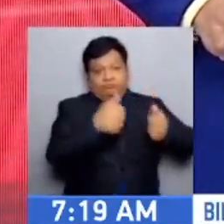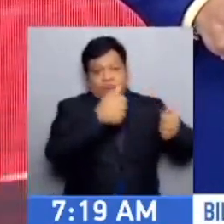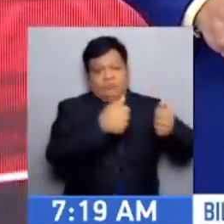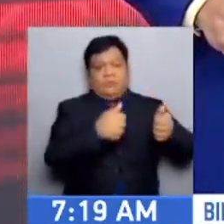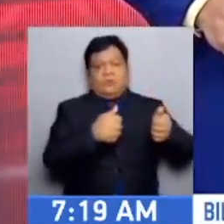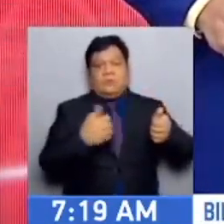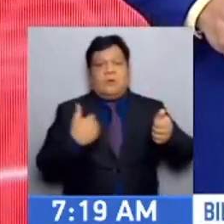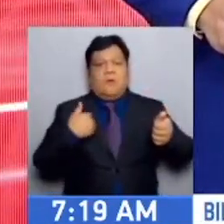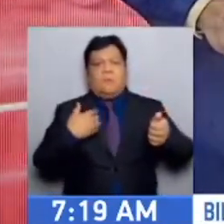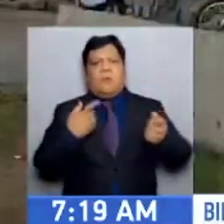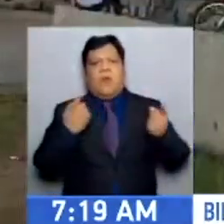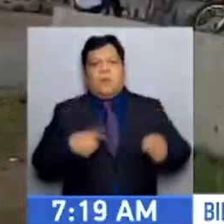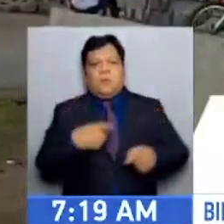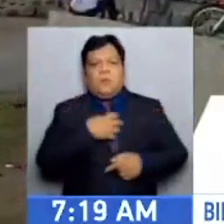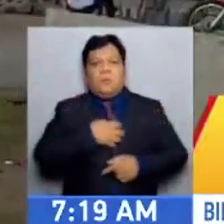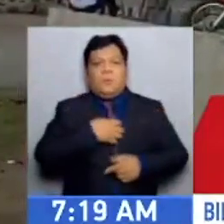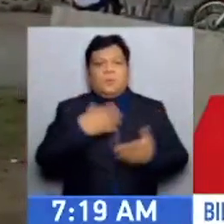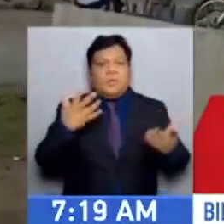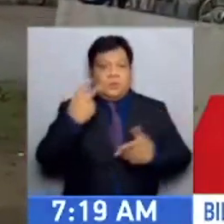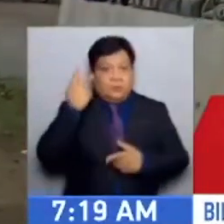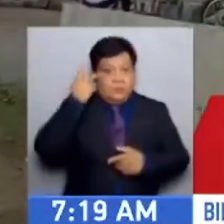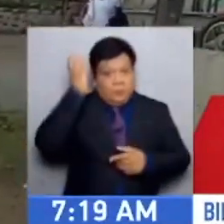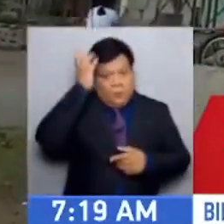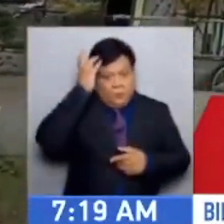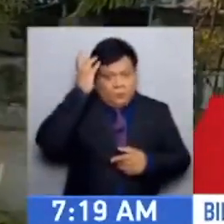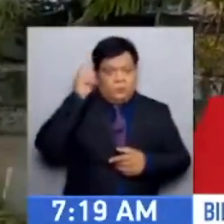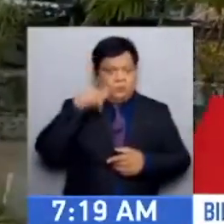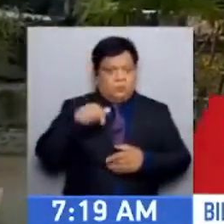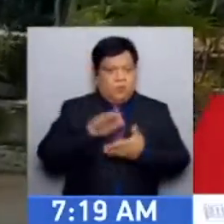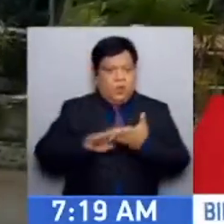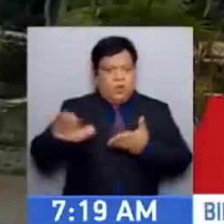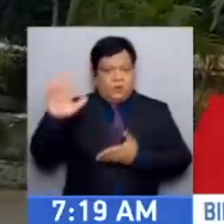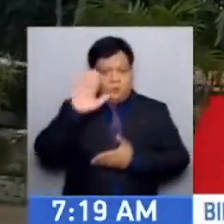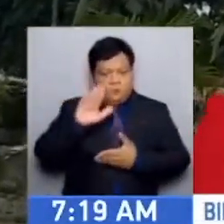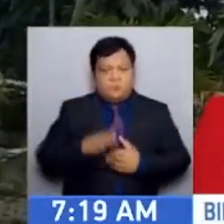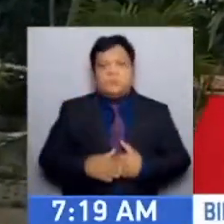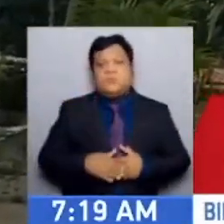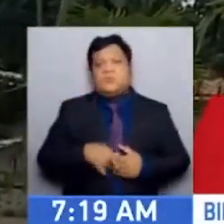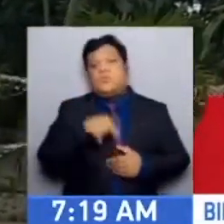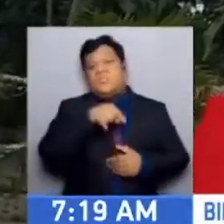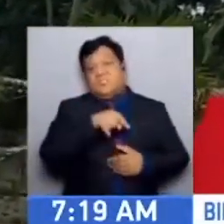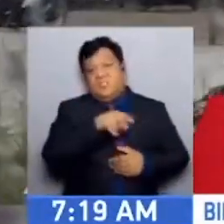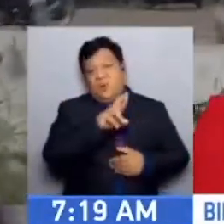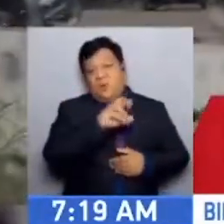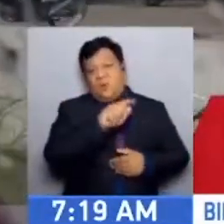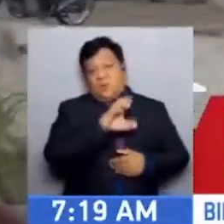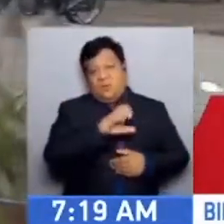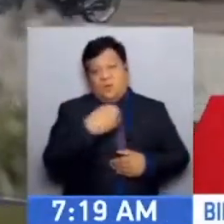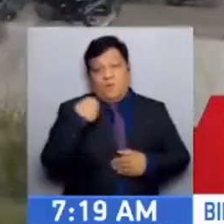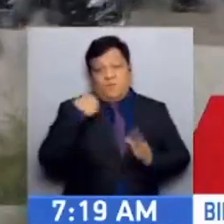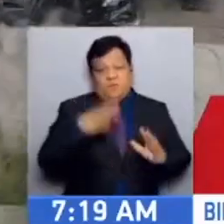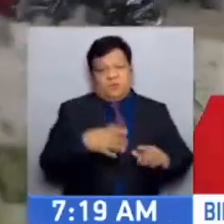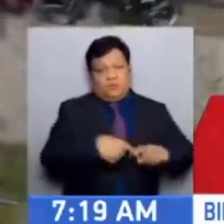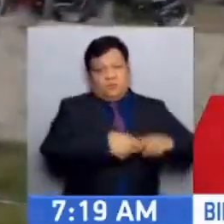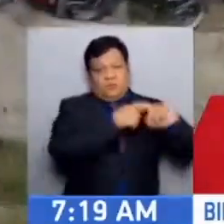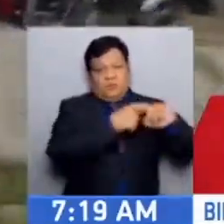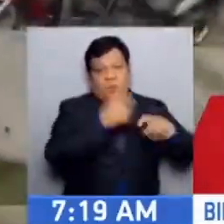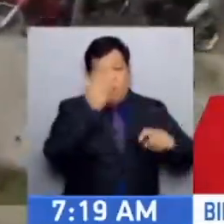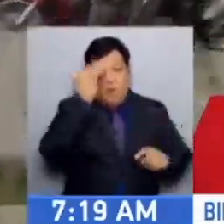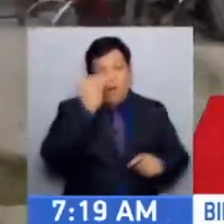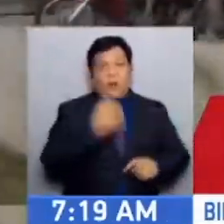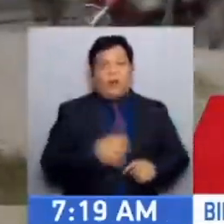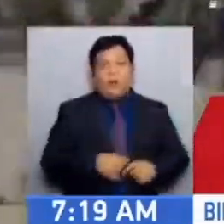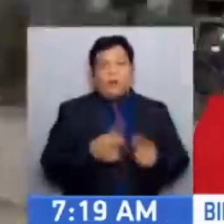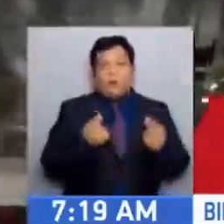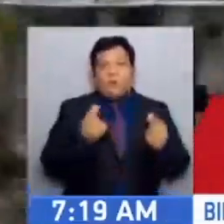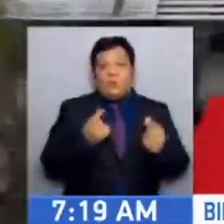Kidapawan. Suspendido muna ang ROTC officers. Reklamo ng mga kadete, pinakain sila ng iisang candy na pinasa-pasa sa